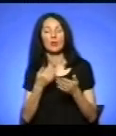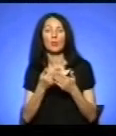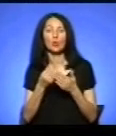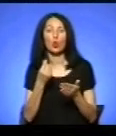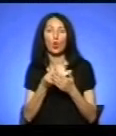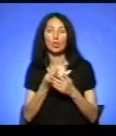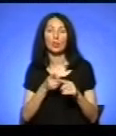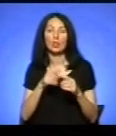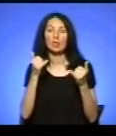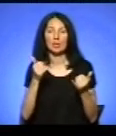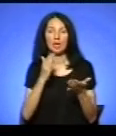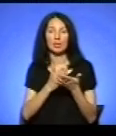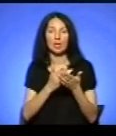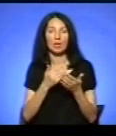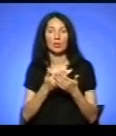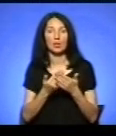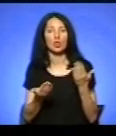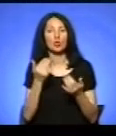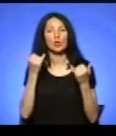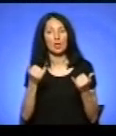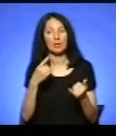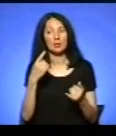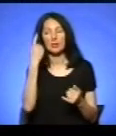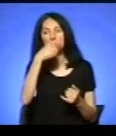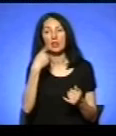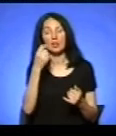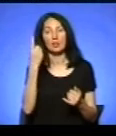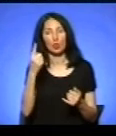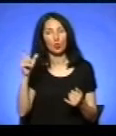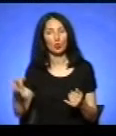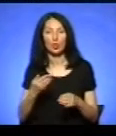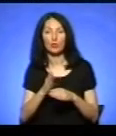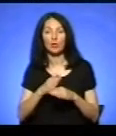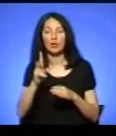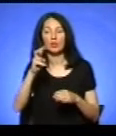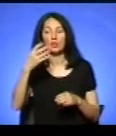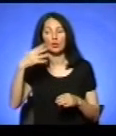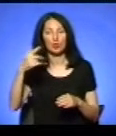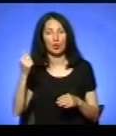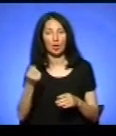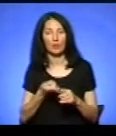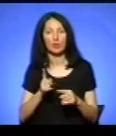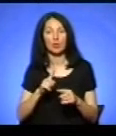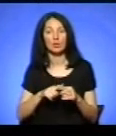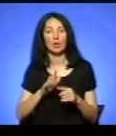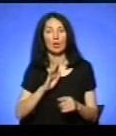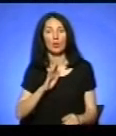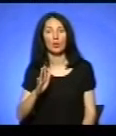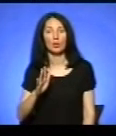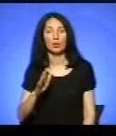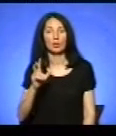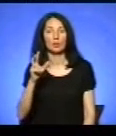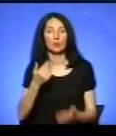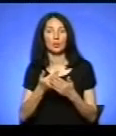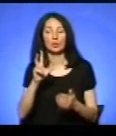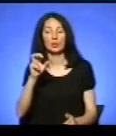які зараз. Якщо зараз на рік на одного пацієнта виділяють 240 гривень, то це значно. Ну, буде 300.